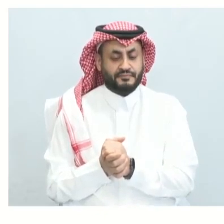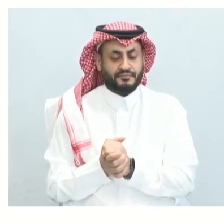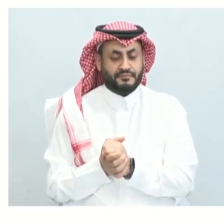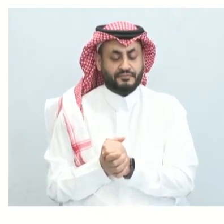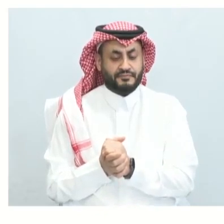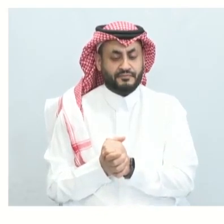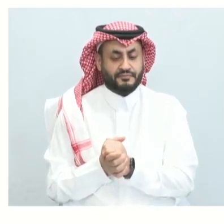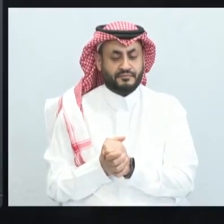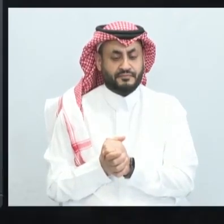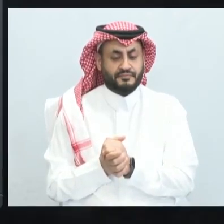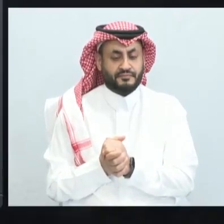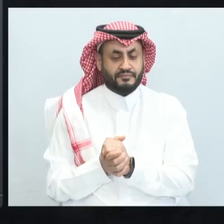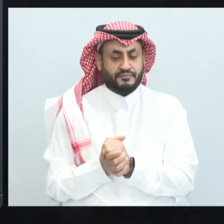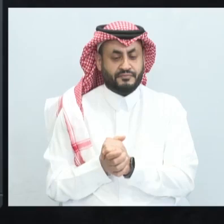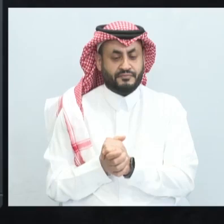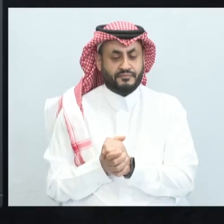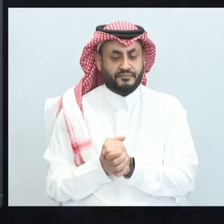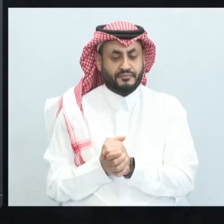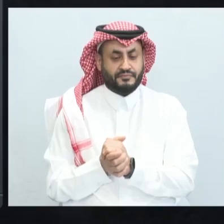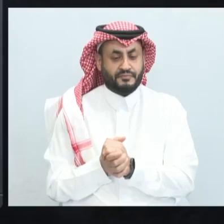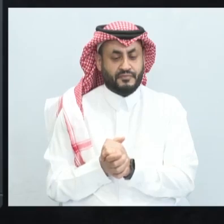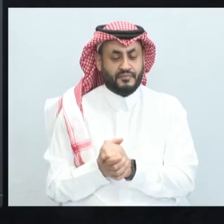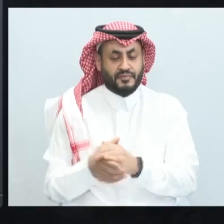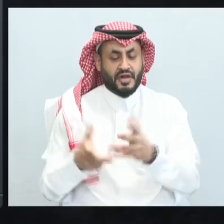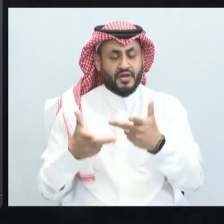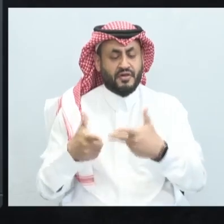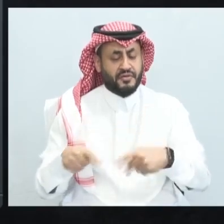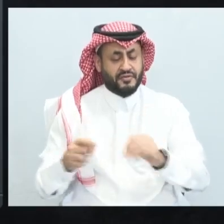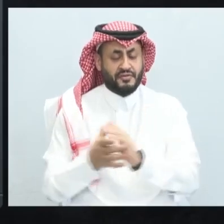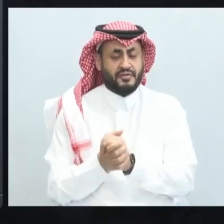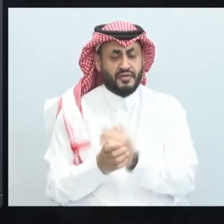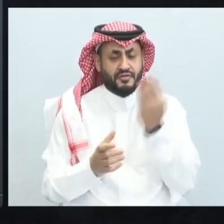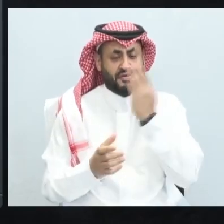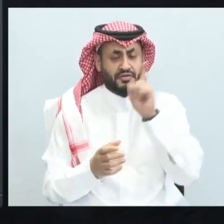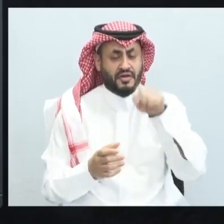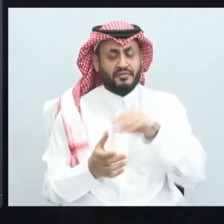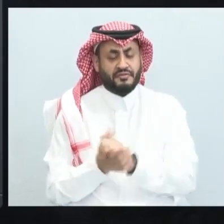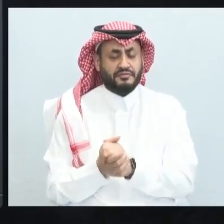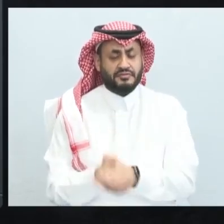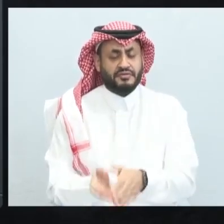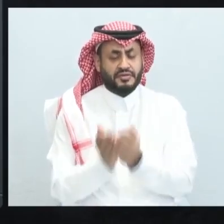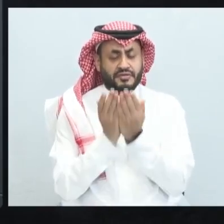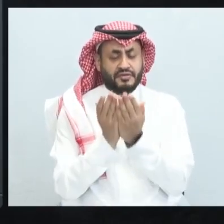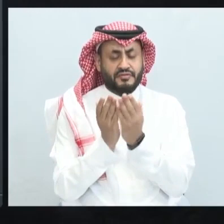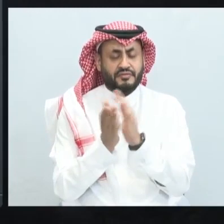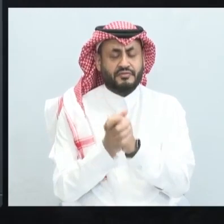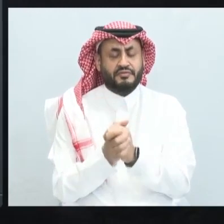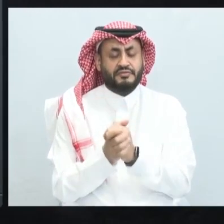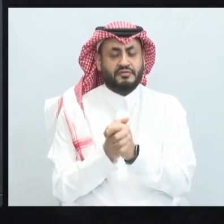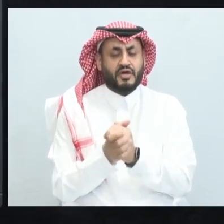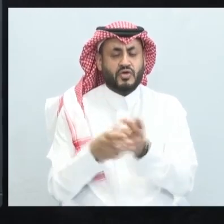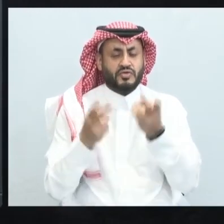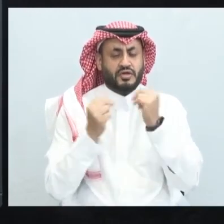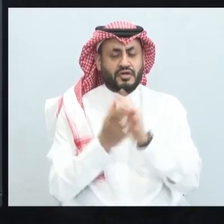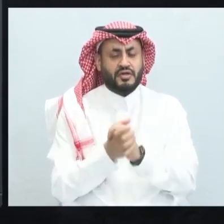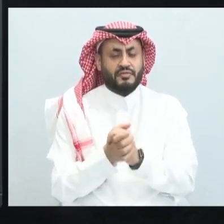الاسئله فيما شرحنا قبل قليل وبذلك نكون انتهينا من درسنا في هذا اليوم نسال الله عز وجل بمنه وكرمه